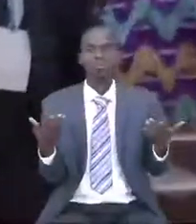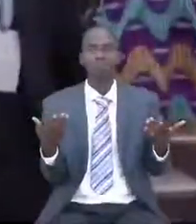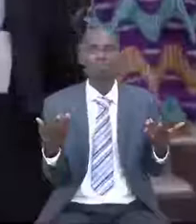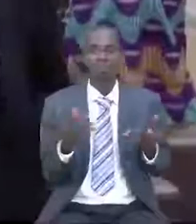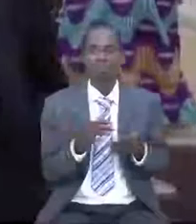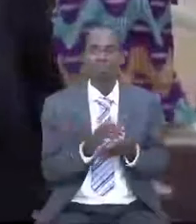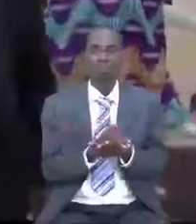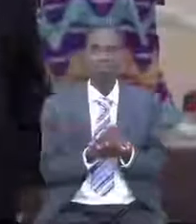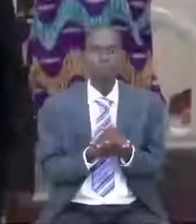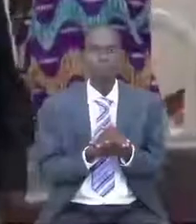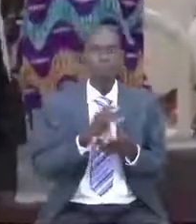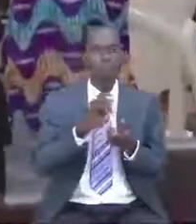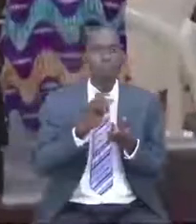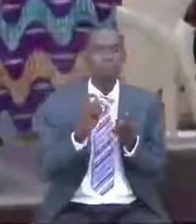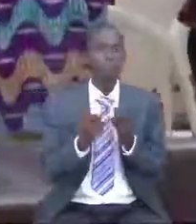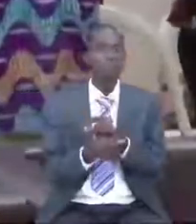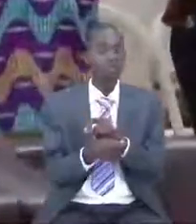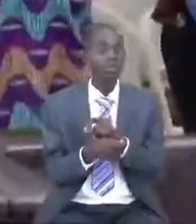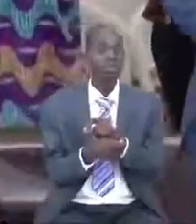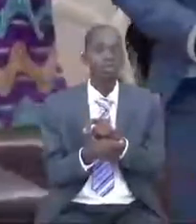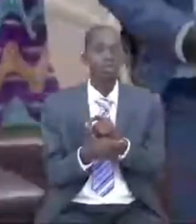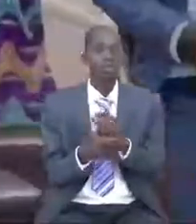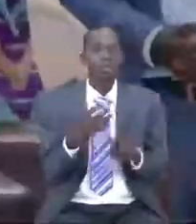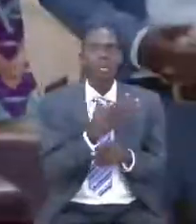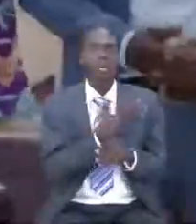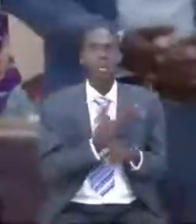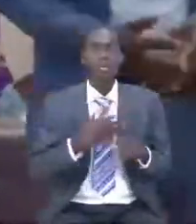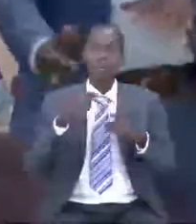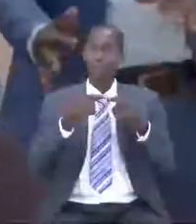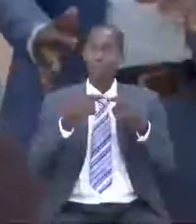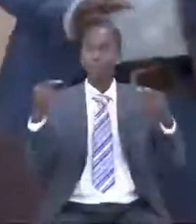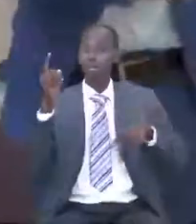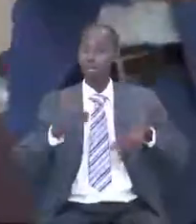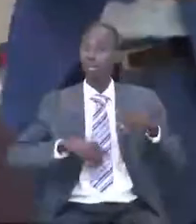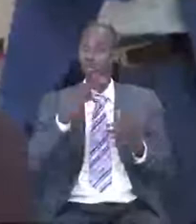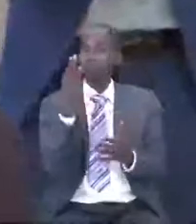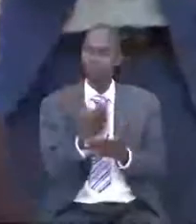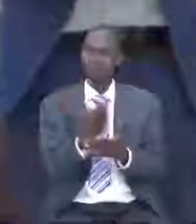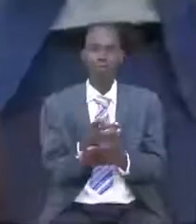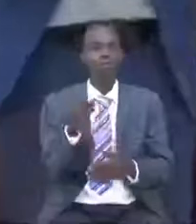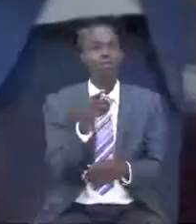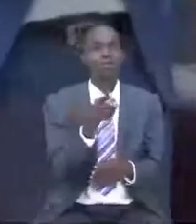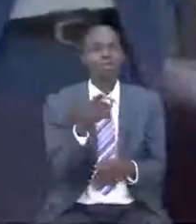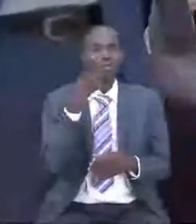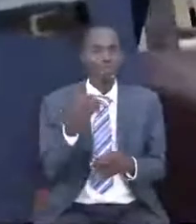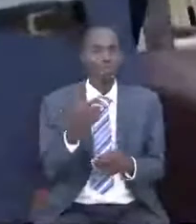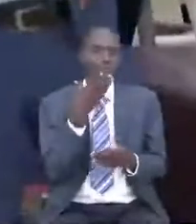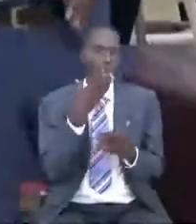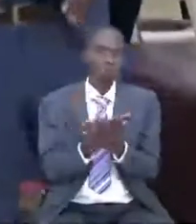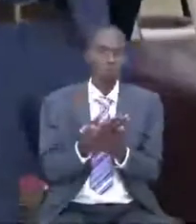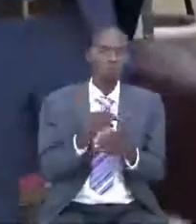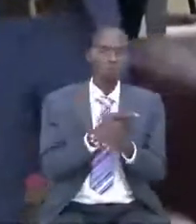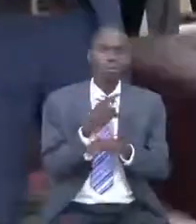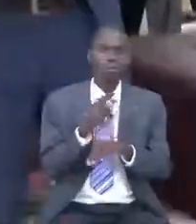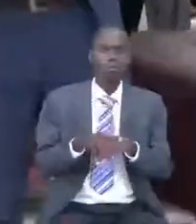Les oppositions ne vont pas t'arrêter. Que Dieu te donne le salut, la